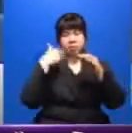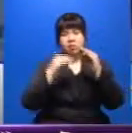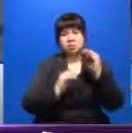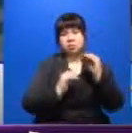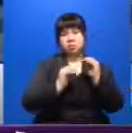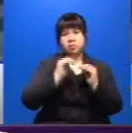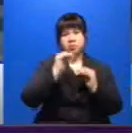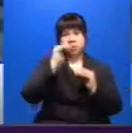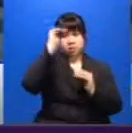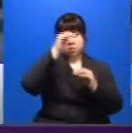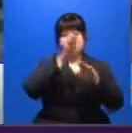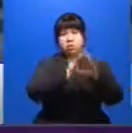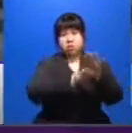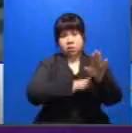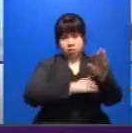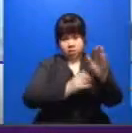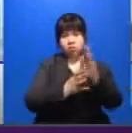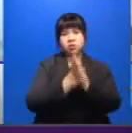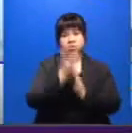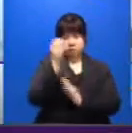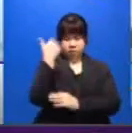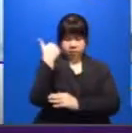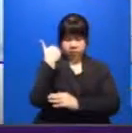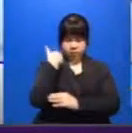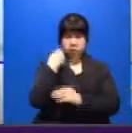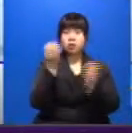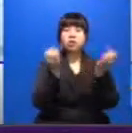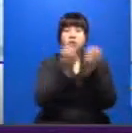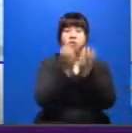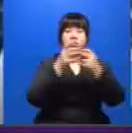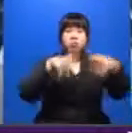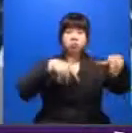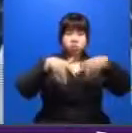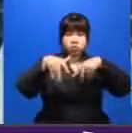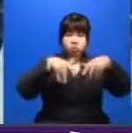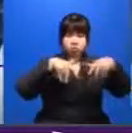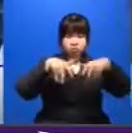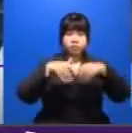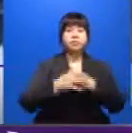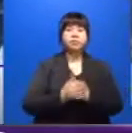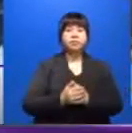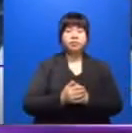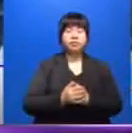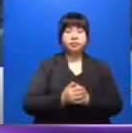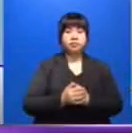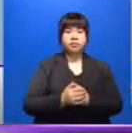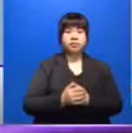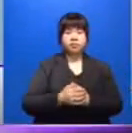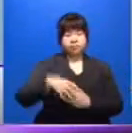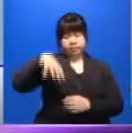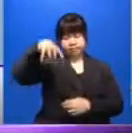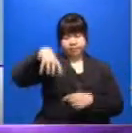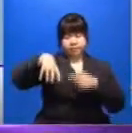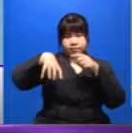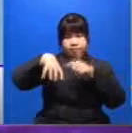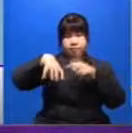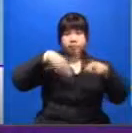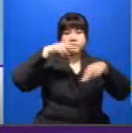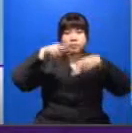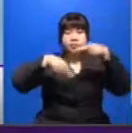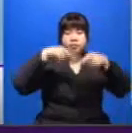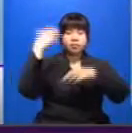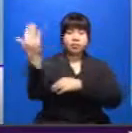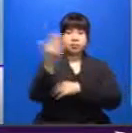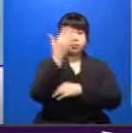ติดต่อกันนานนับสัปดาห์แล้วนะคะก็ส่งผลกระทบต่อประชาชนอย่างหนักโดยที่สถานีตรวจวเอ่อตรวจวัดคุณภาพอากาศบริเวณ